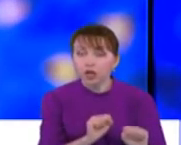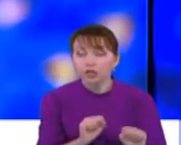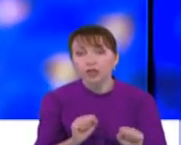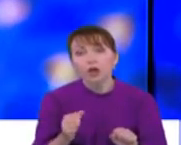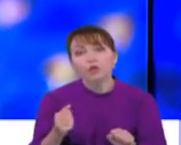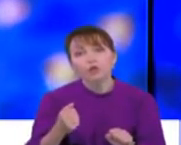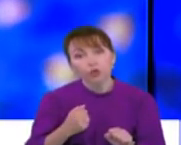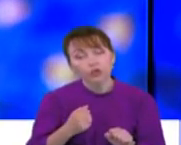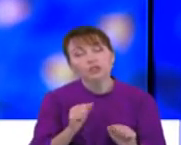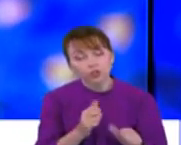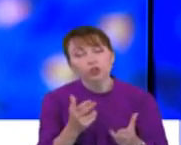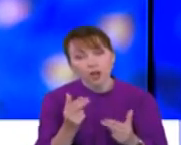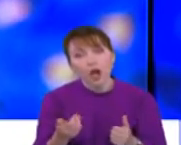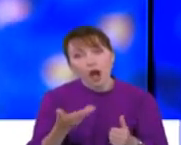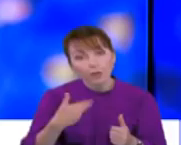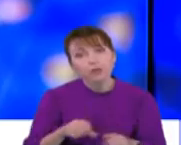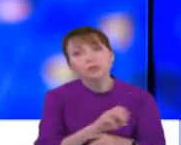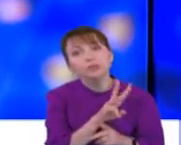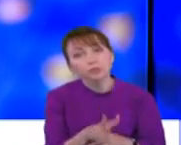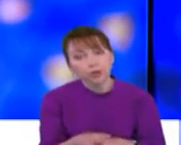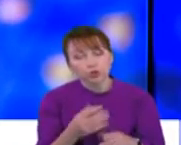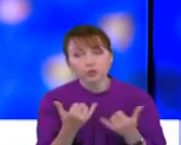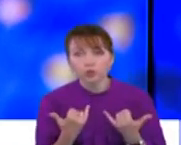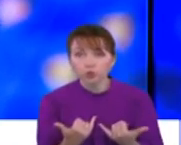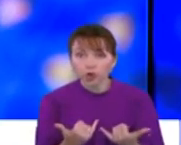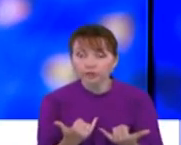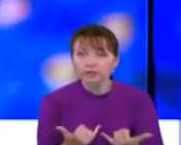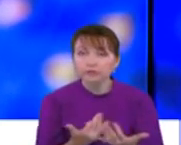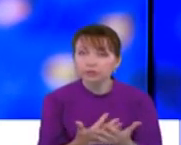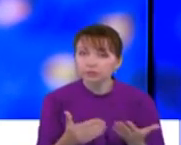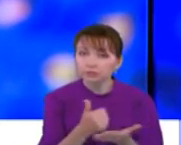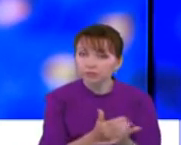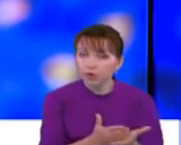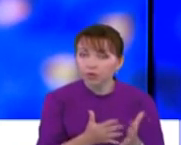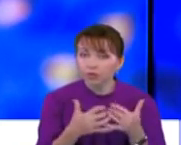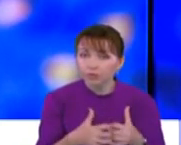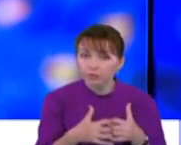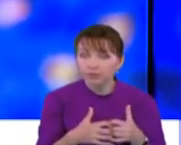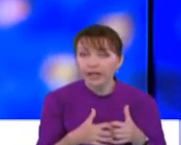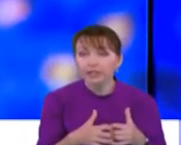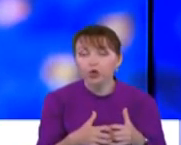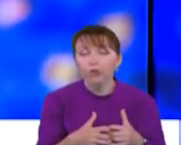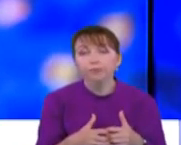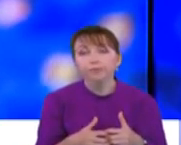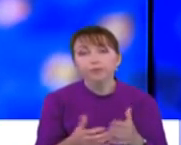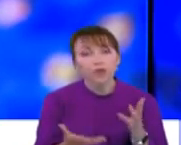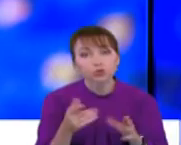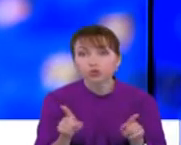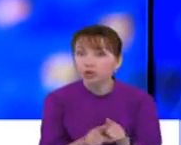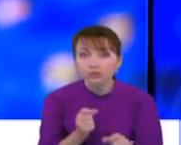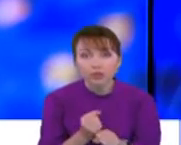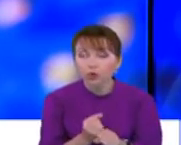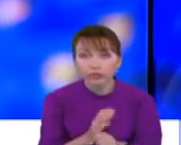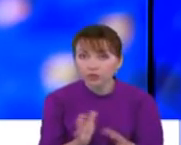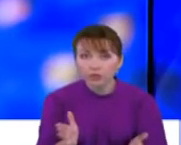воїни захищають, але ми їм забезпечуємо сучасно і забезпечуємо їх ефективну діяльність. Якщо це не робити,